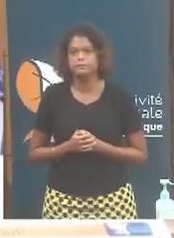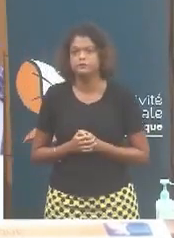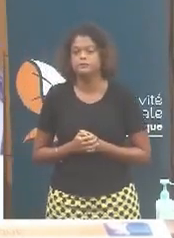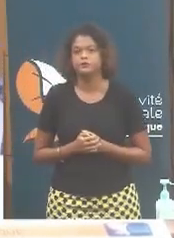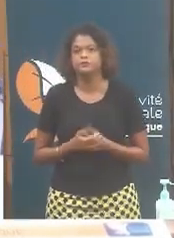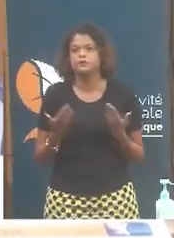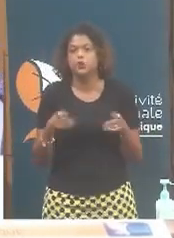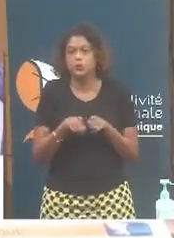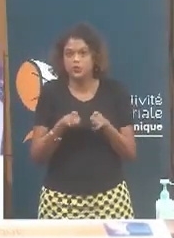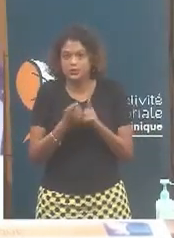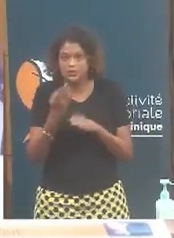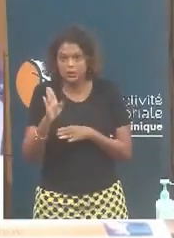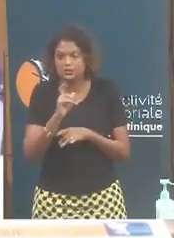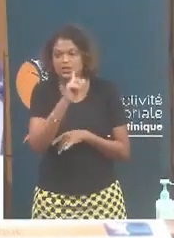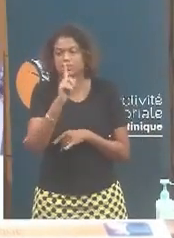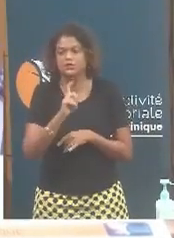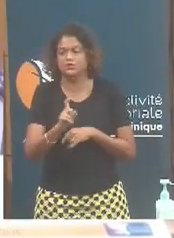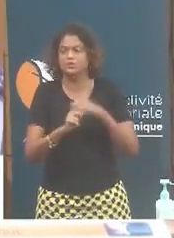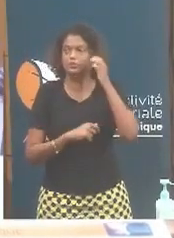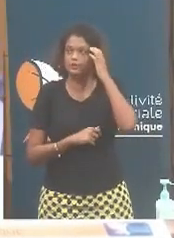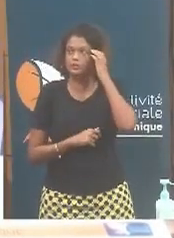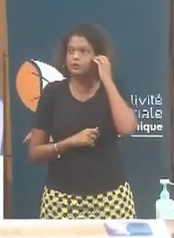Une autre question, on me parle